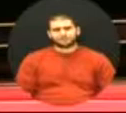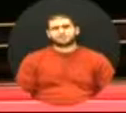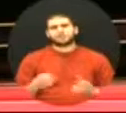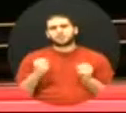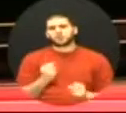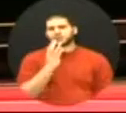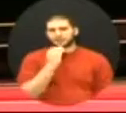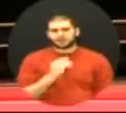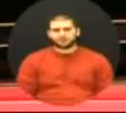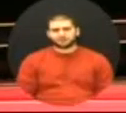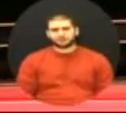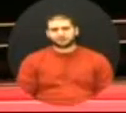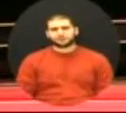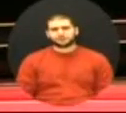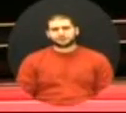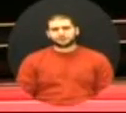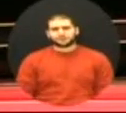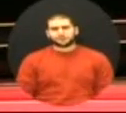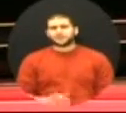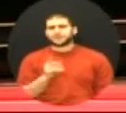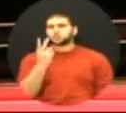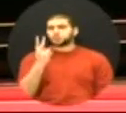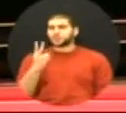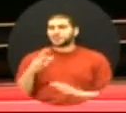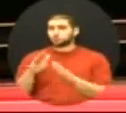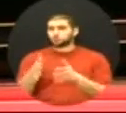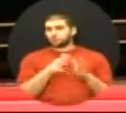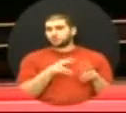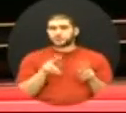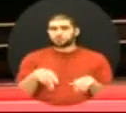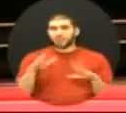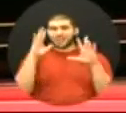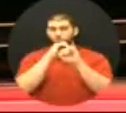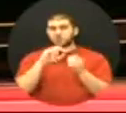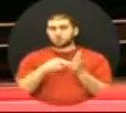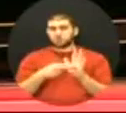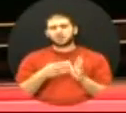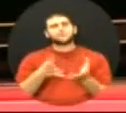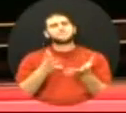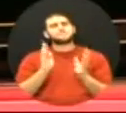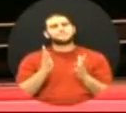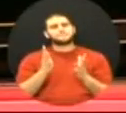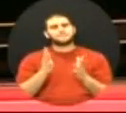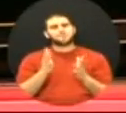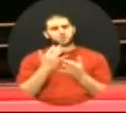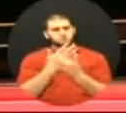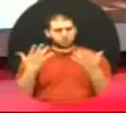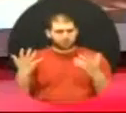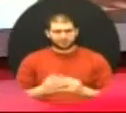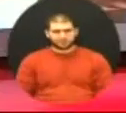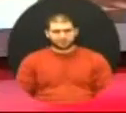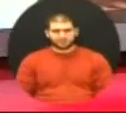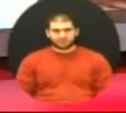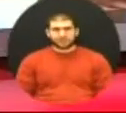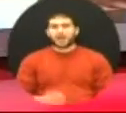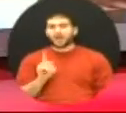ישראל. למען ביטחון ישראל, סליחה. שזה שני גופים שיש להם אג'נדה פוליטית מאוד מאוד מאוד מאוד ברורה,